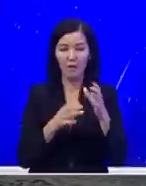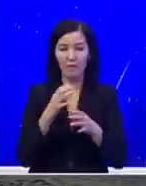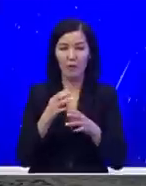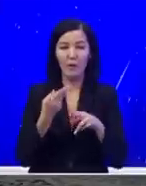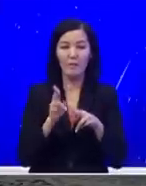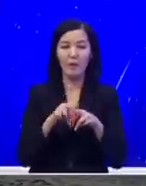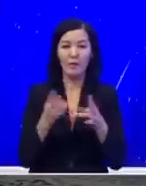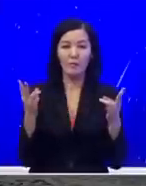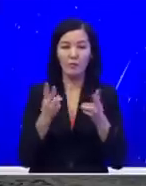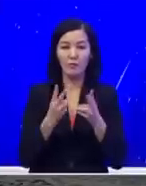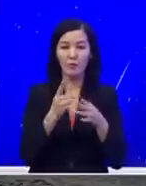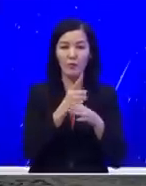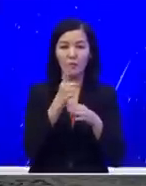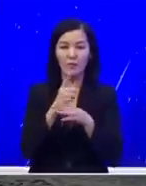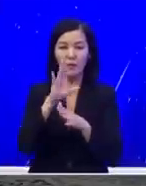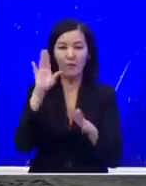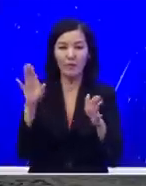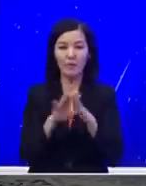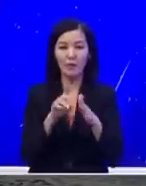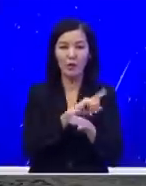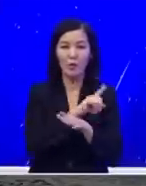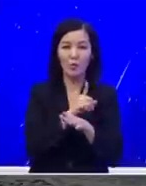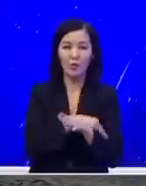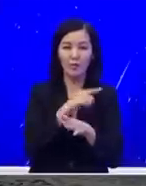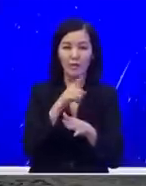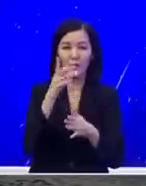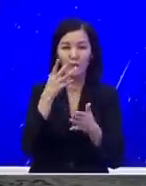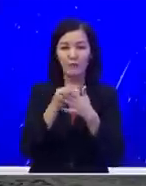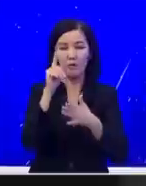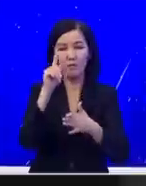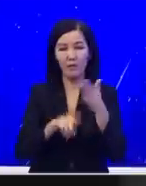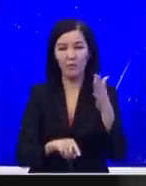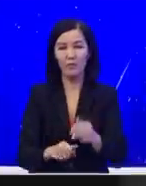мы должны соблюдать все предписанные правила и укреплять свою веру.